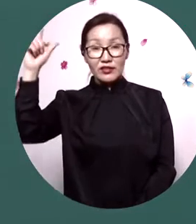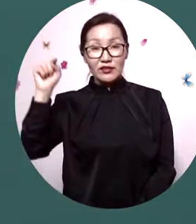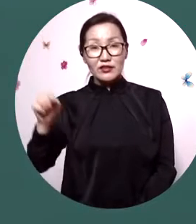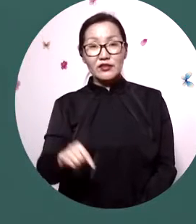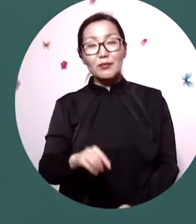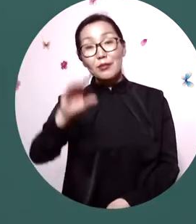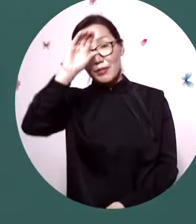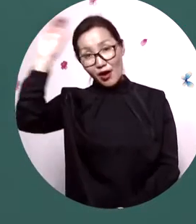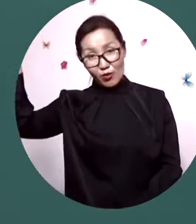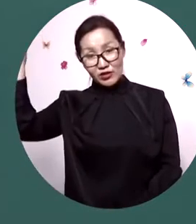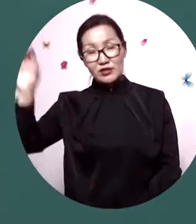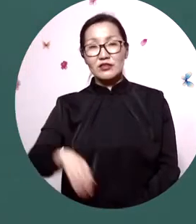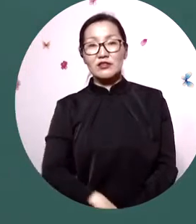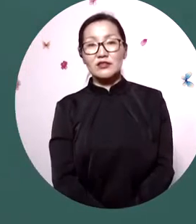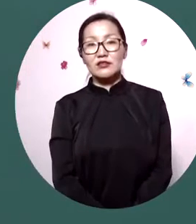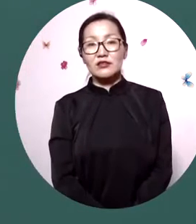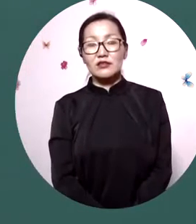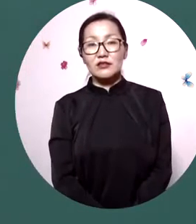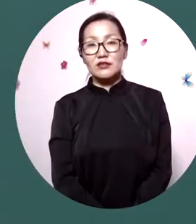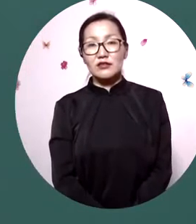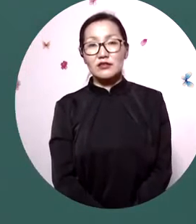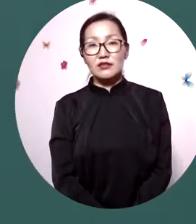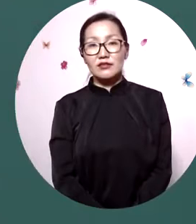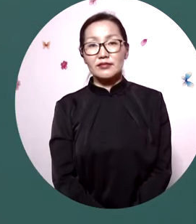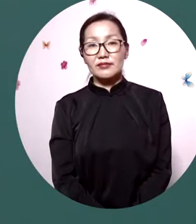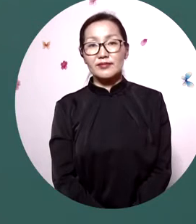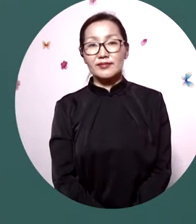ухааны байгууллага тийм ээ.